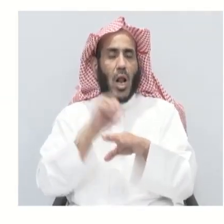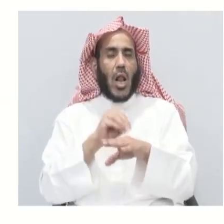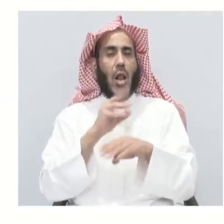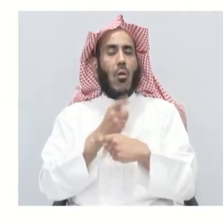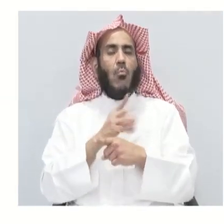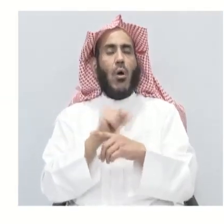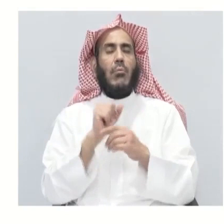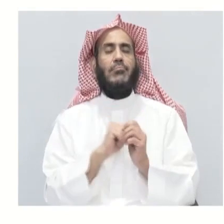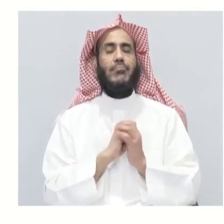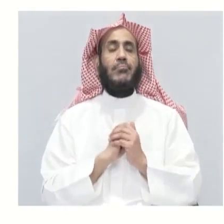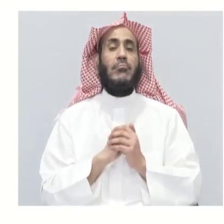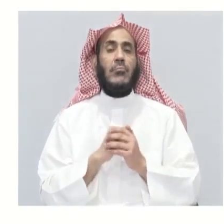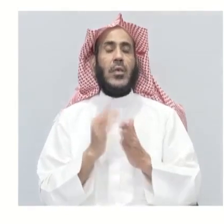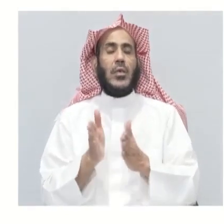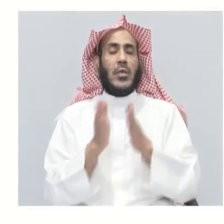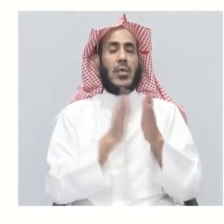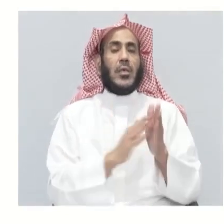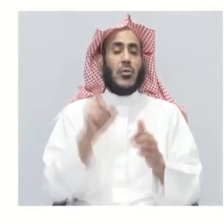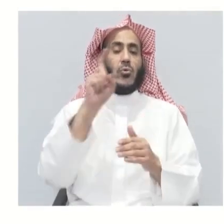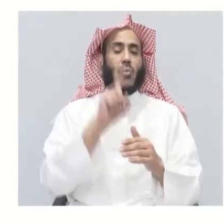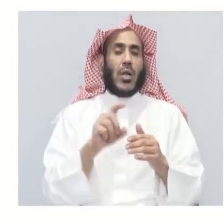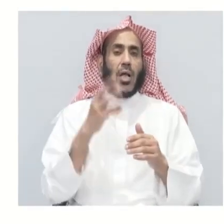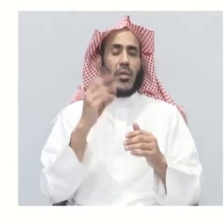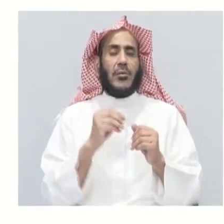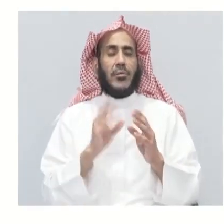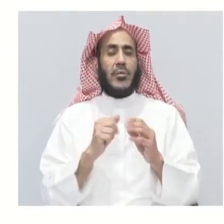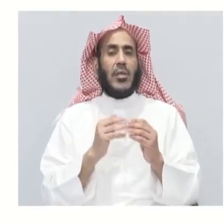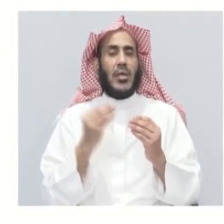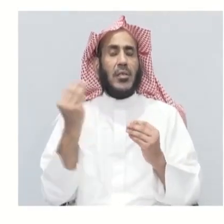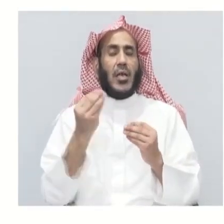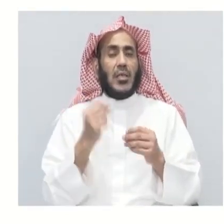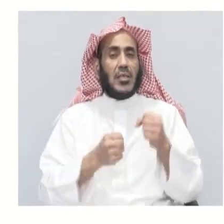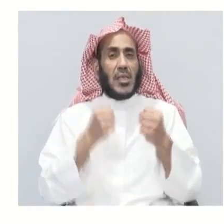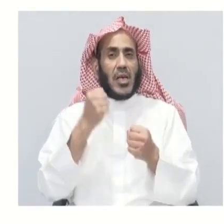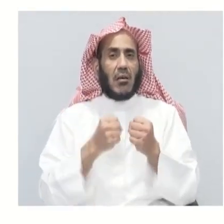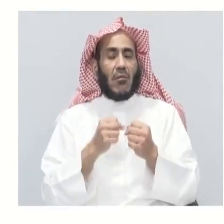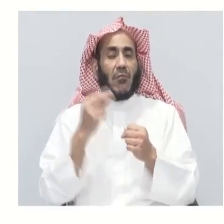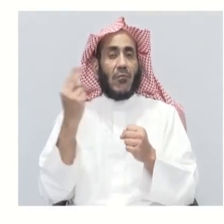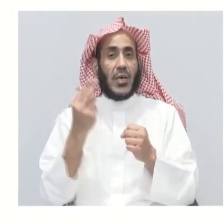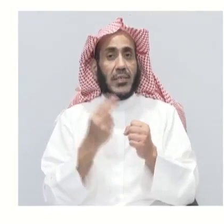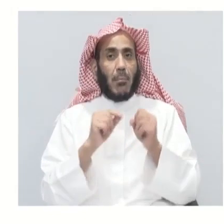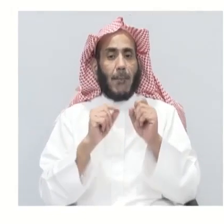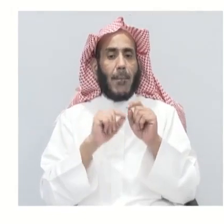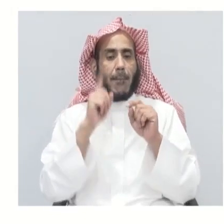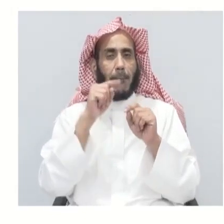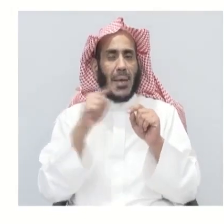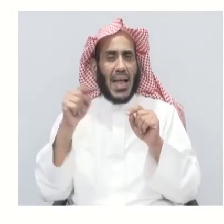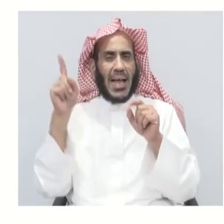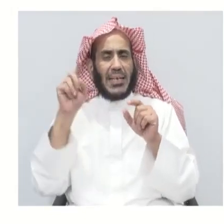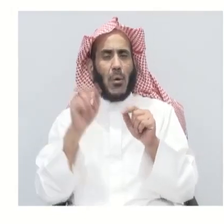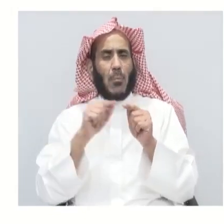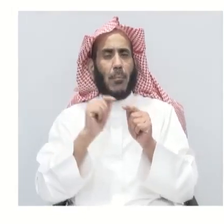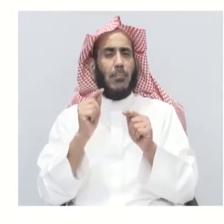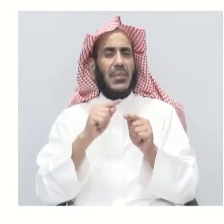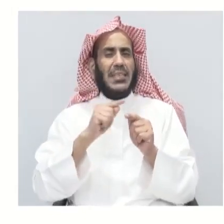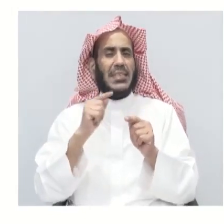لديك طيب انتقل لسؤال ثلاثه ماذا يقول اذا تحركت السياره في الرسم البياني السابق بتسارع